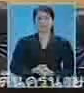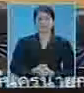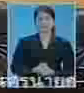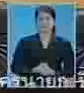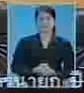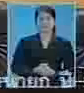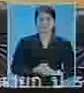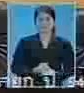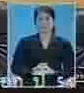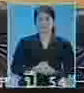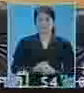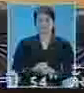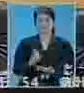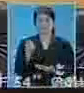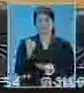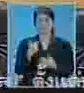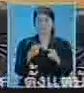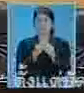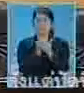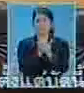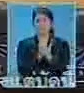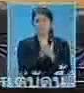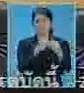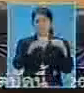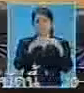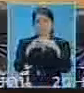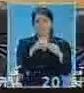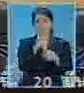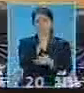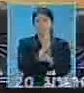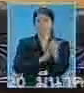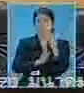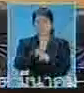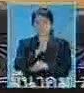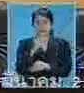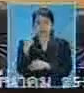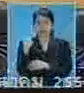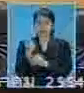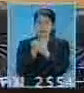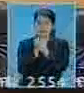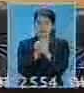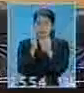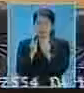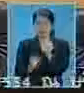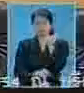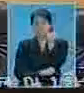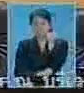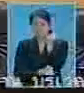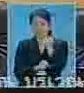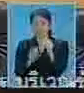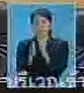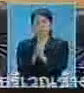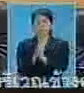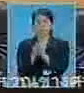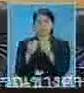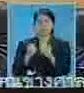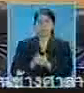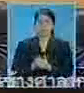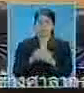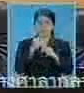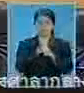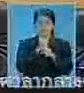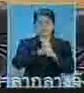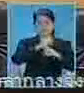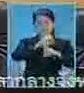แต่จะเป็นกรณีการช่วยเหลือคนพิการการช่วยเหลือคนด้อยผู้ด้อยโอกาสและที่สำคัญก็คือการสร้างโรงพยาบา